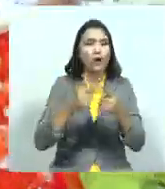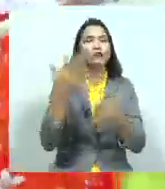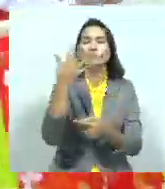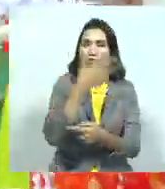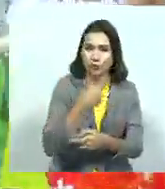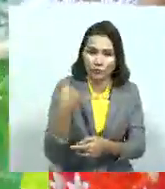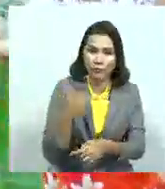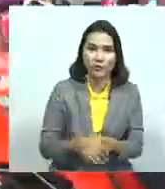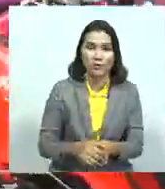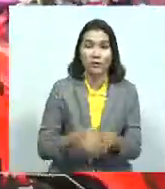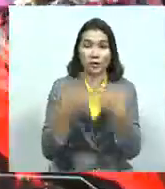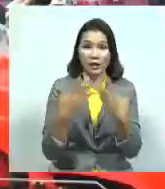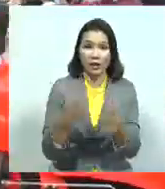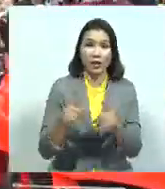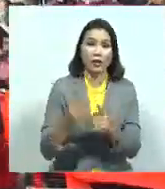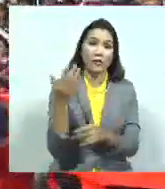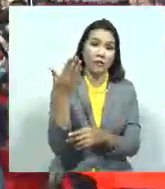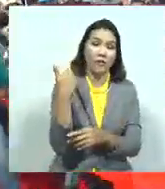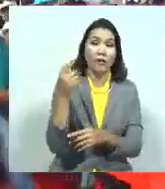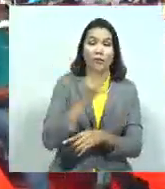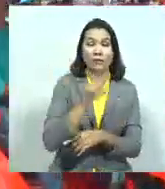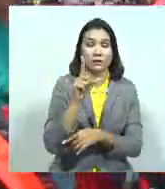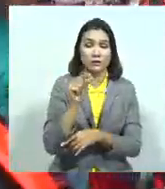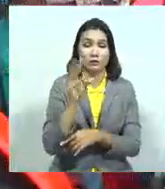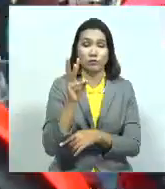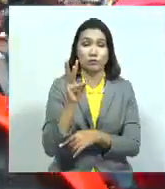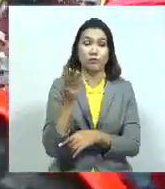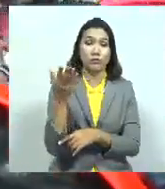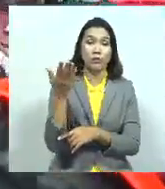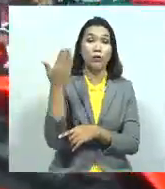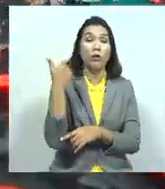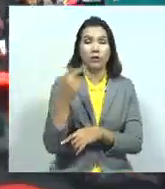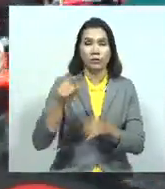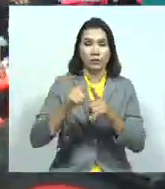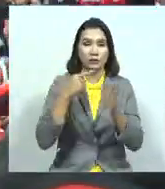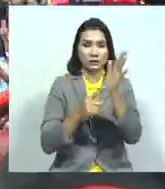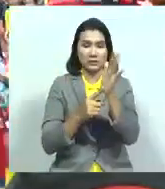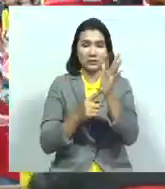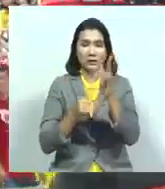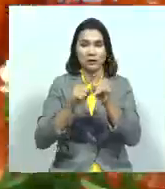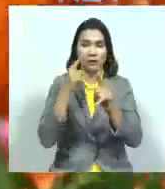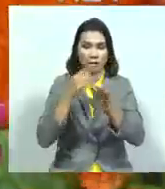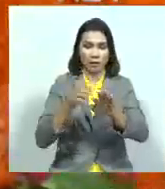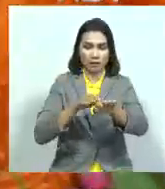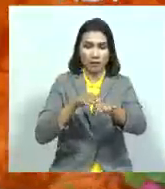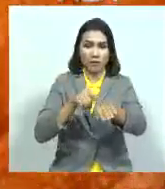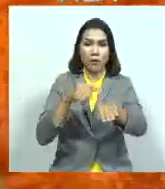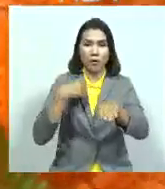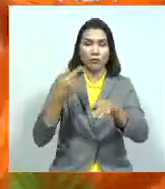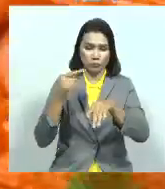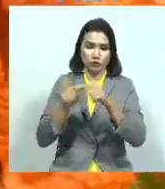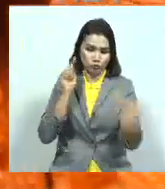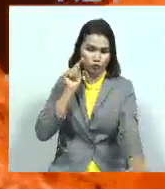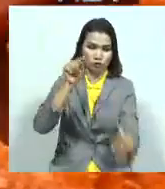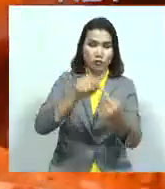พ้กันค่ะหลังจากเมื่อวันที่16กรกฎาคมที่ผ่านมาเกิดเหตุต้นเทียนส่วนท้ายหักระหว่างเดินทางจะม